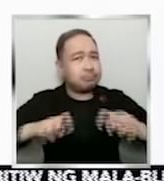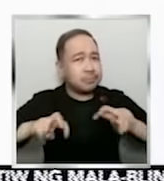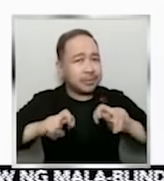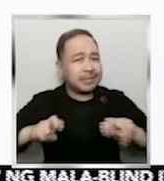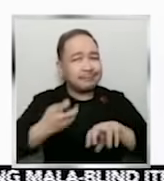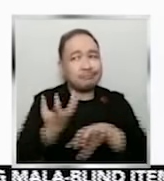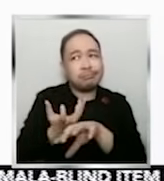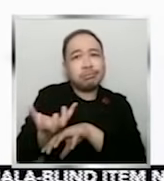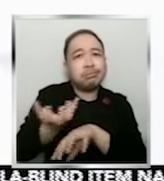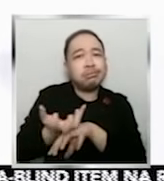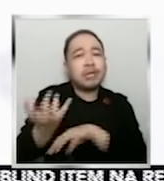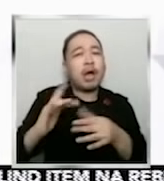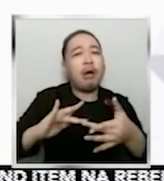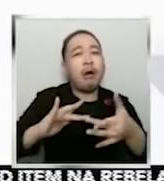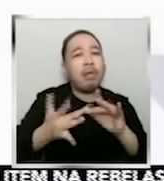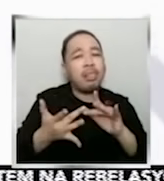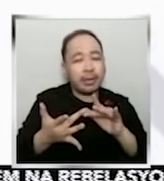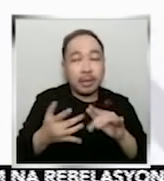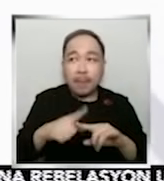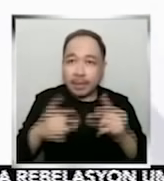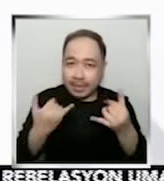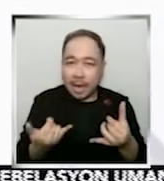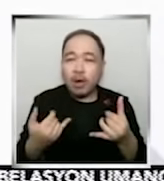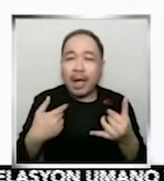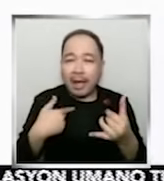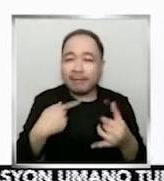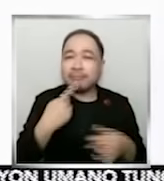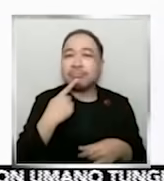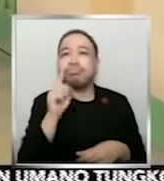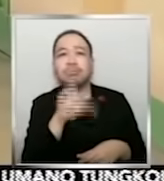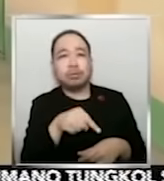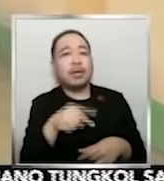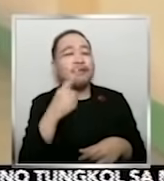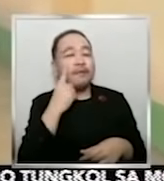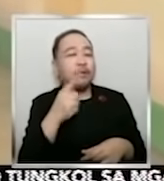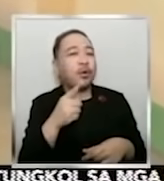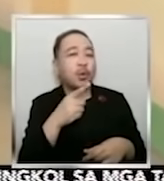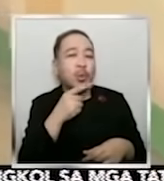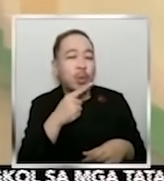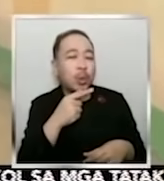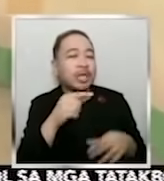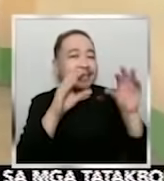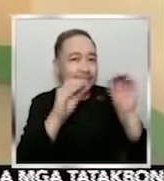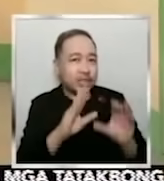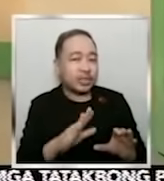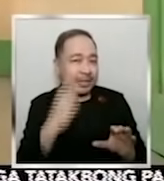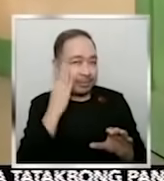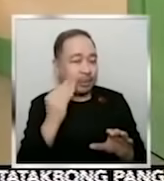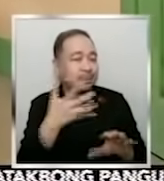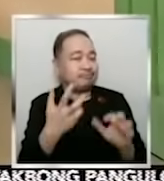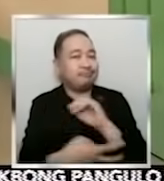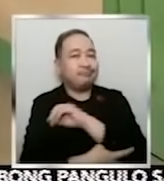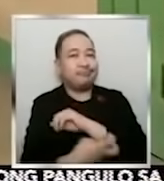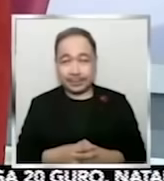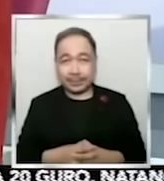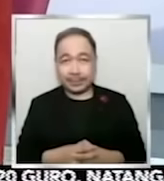ng hiwalay na direktiba para sa kaso ng mga nabiktimang guro. Ian Cruz, Nakatutok, 24